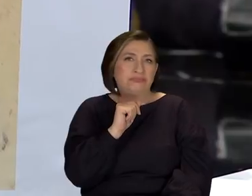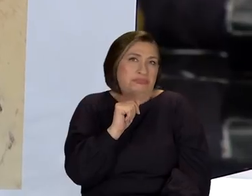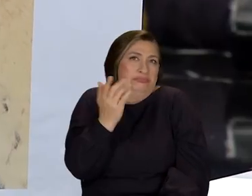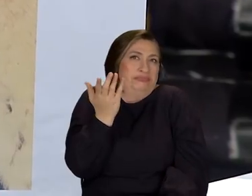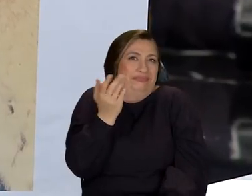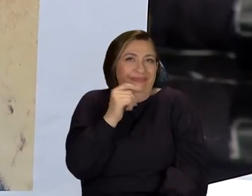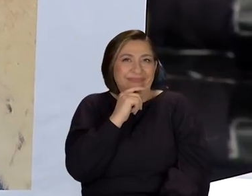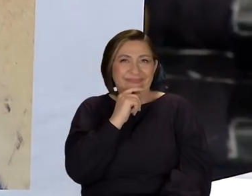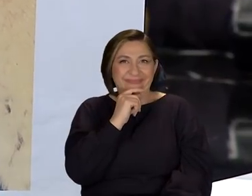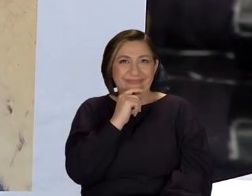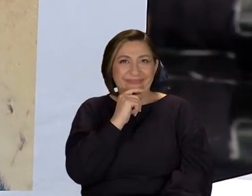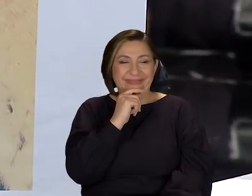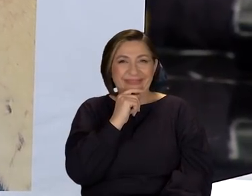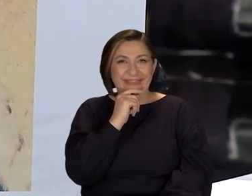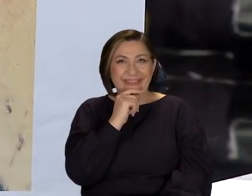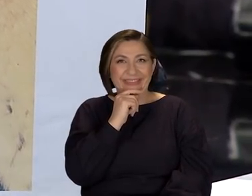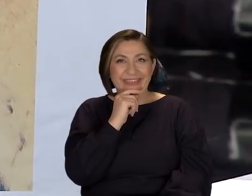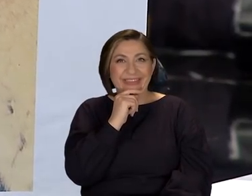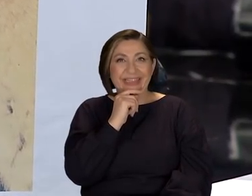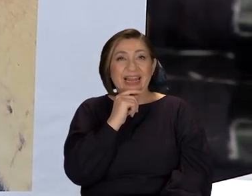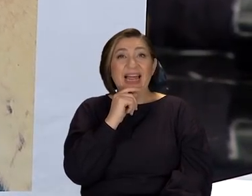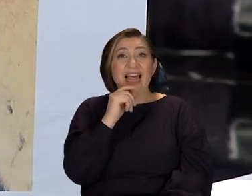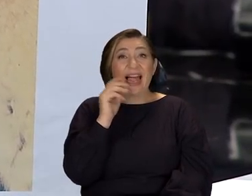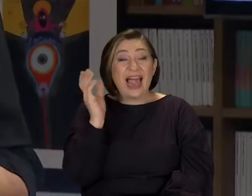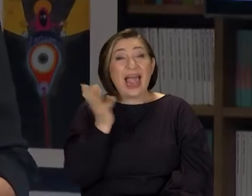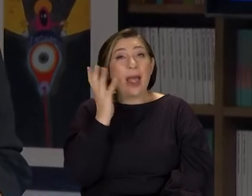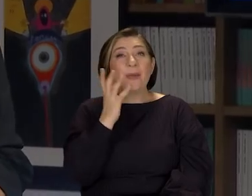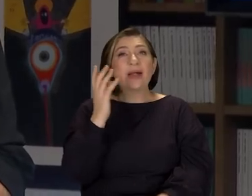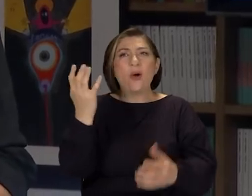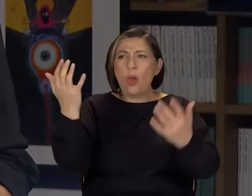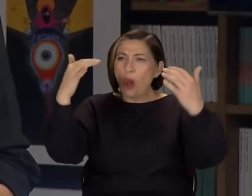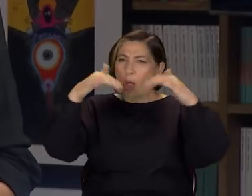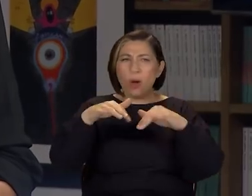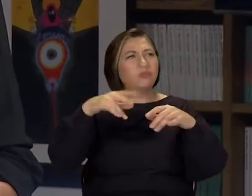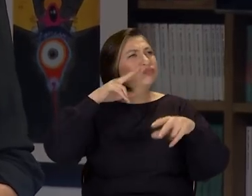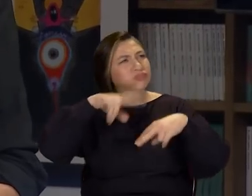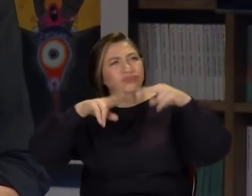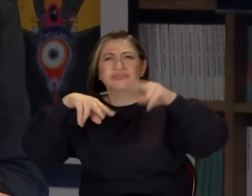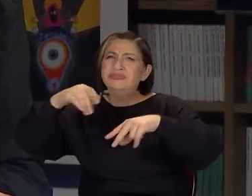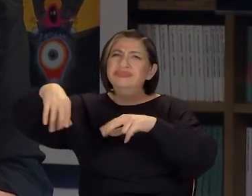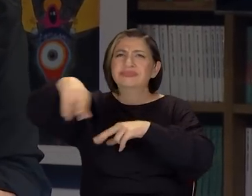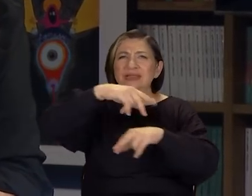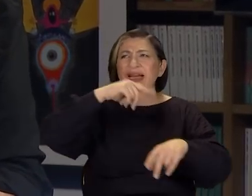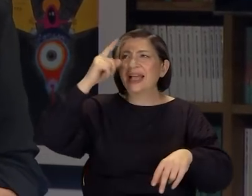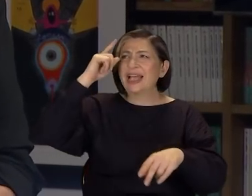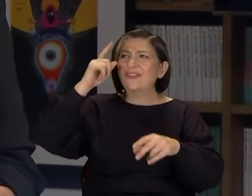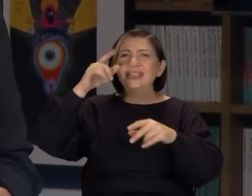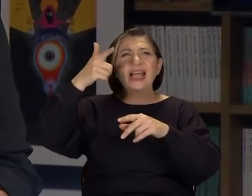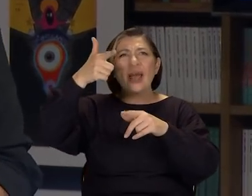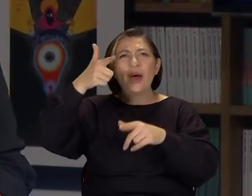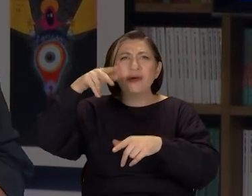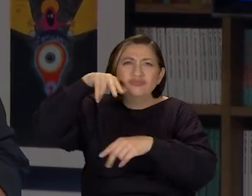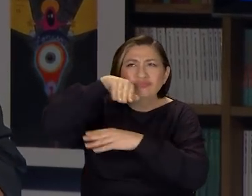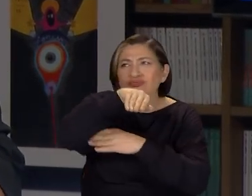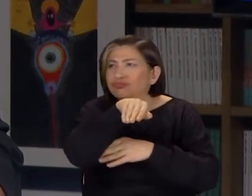Ben de arkaya dönüyorum. Evet. Yok ben şey abi epey... Böyle geldiler abi, takıldılar. Hatta bir ara kafasını karavana soktu